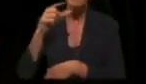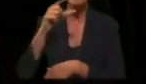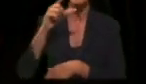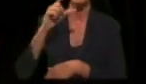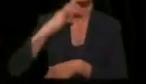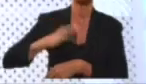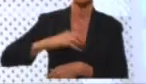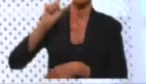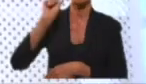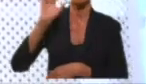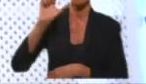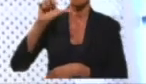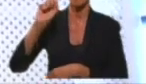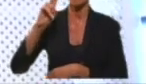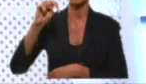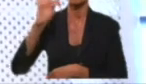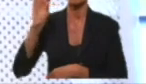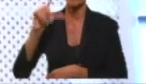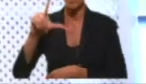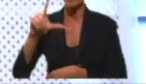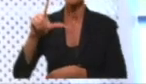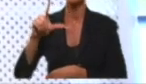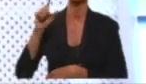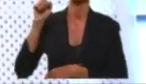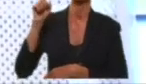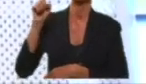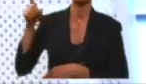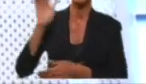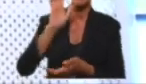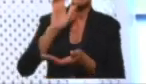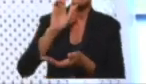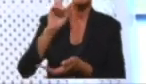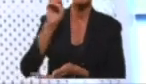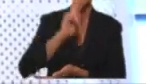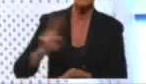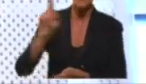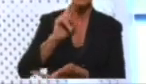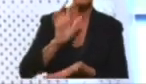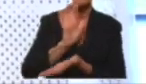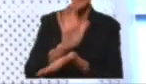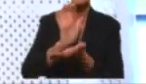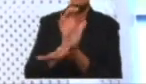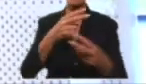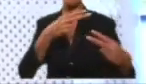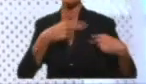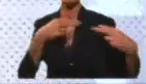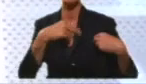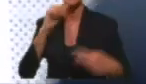panią Polę Kufel, przepraszam, rzeczniczkę prasową w przedstawicielstwie Regionalnym Komisji Europejskiej we Wrocławiu.